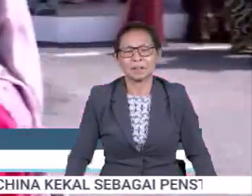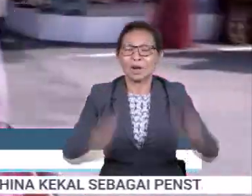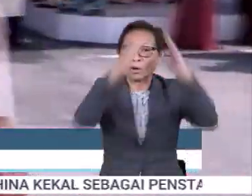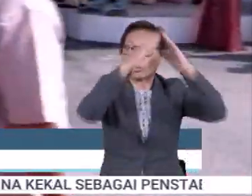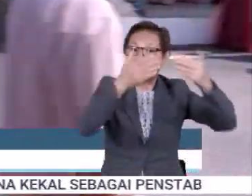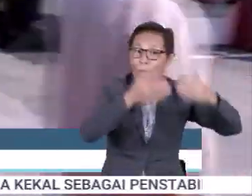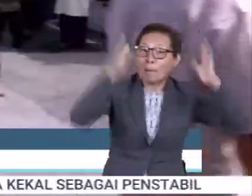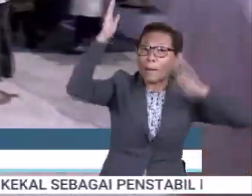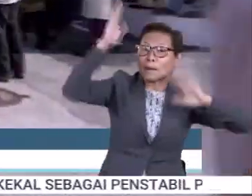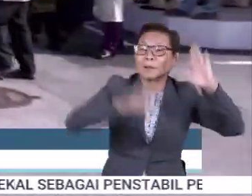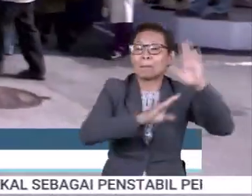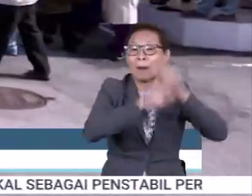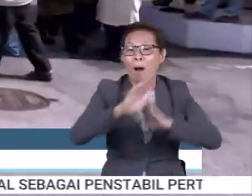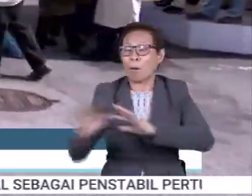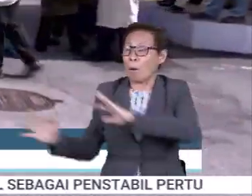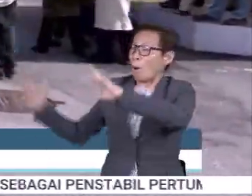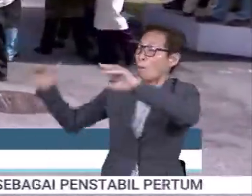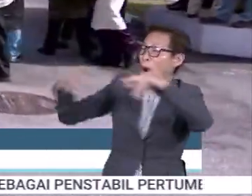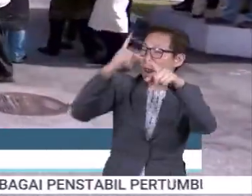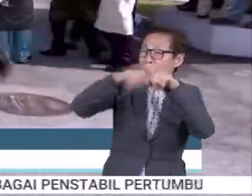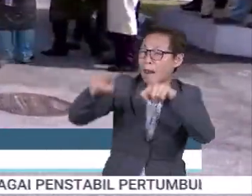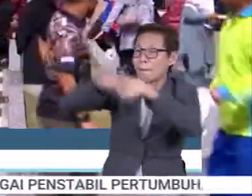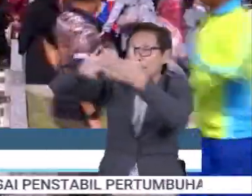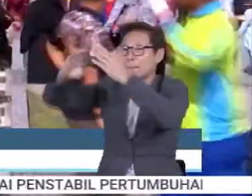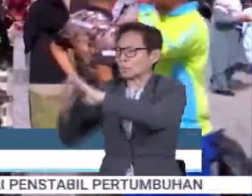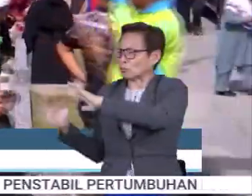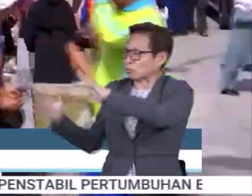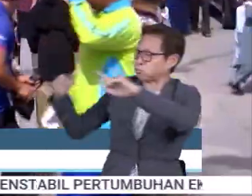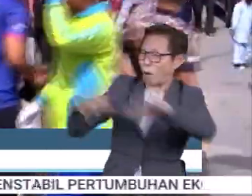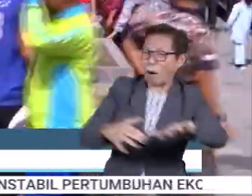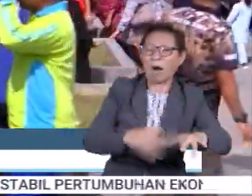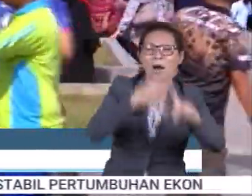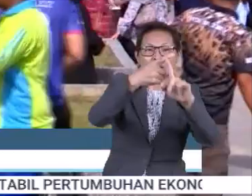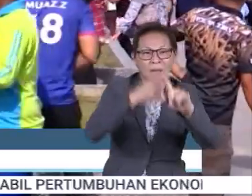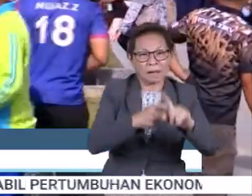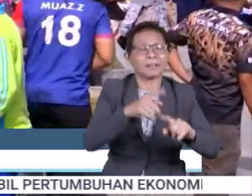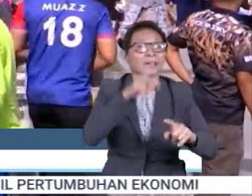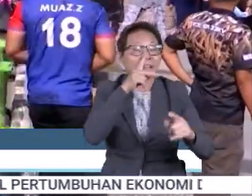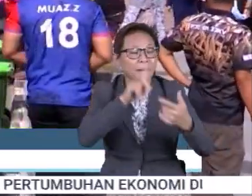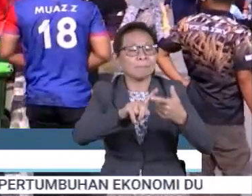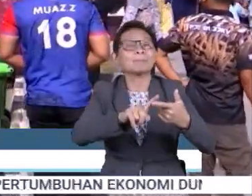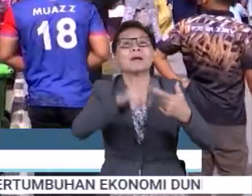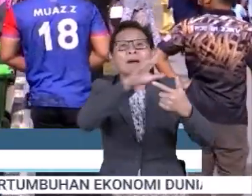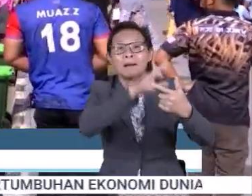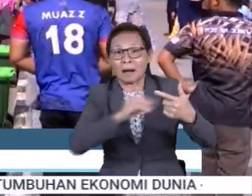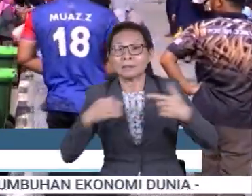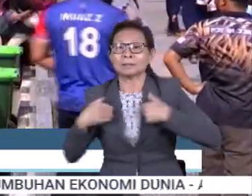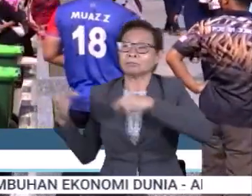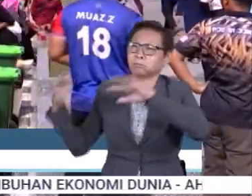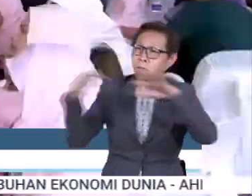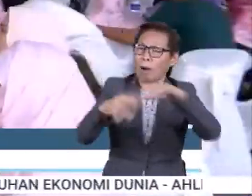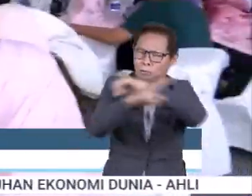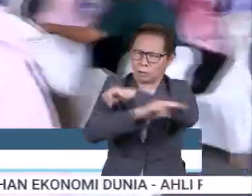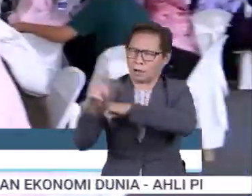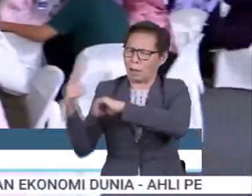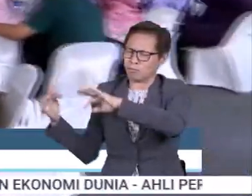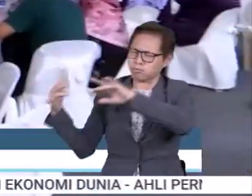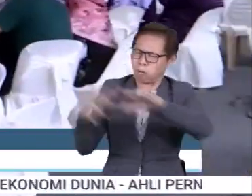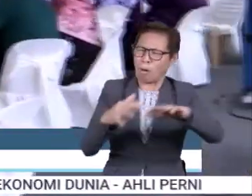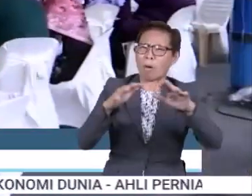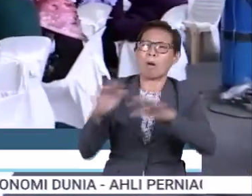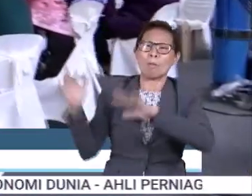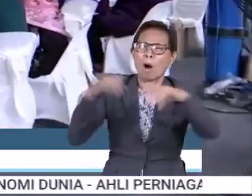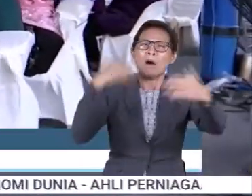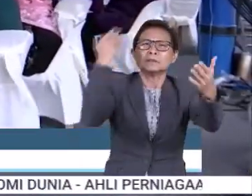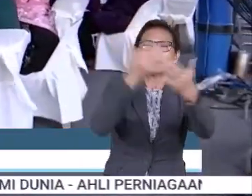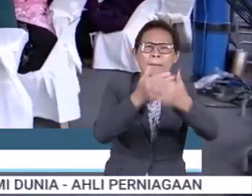Rumah Terbuka Malaysia Madani menerima kunjungan pelbagai lapisan masyarakat, bukan sahaja dari sekitar Kedah, malah turut dihadiri negeri lain. Pengunjung hadir